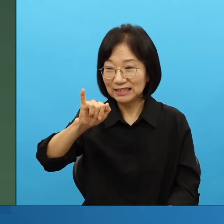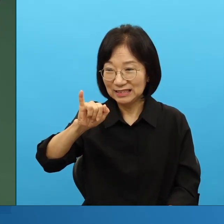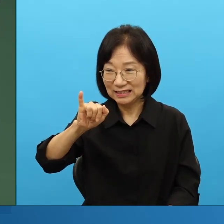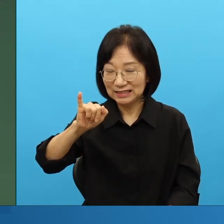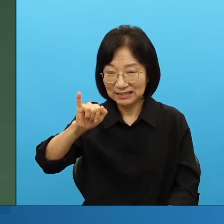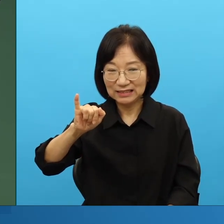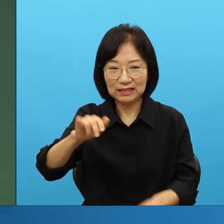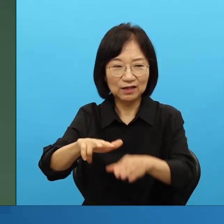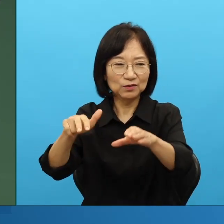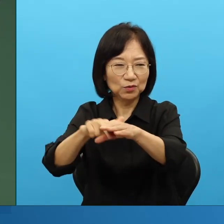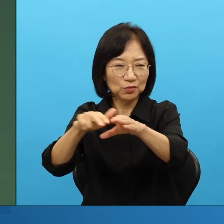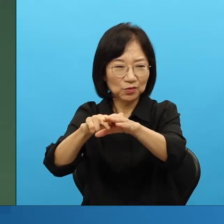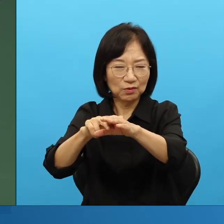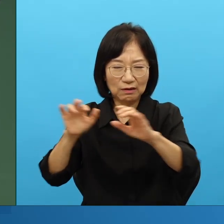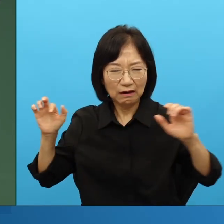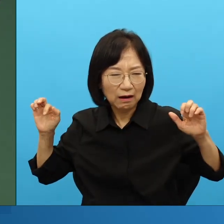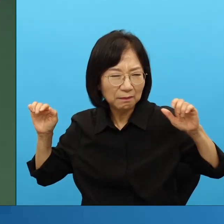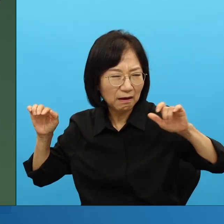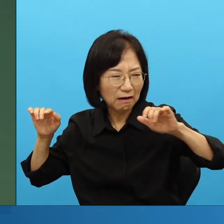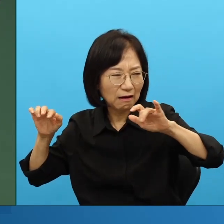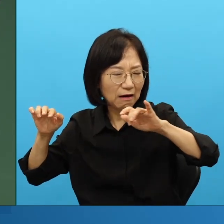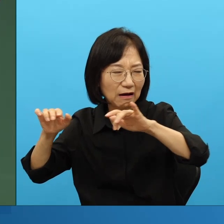지금.